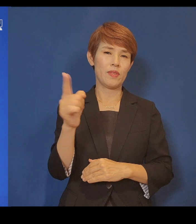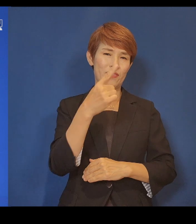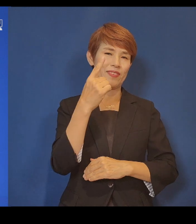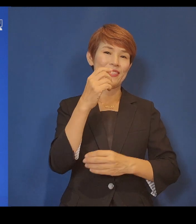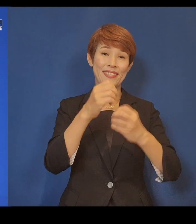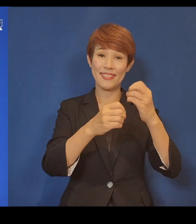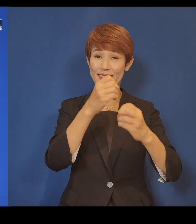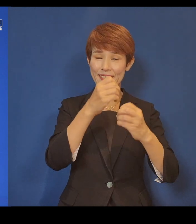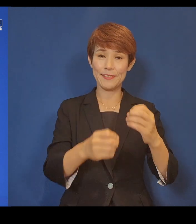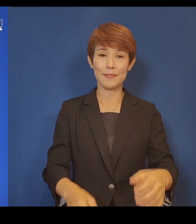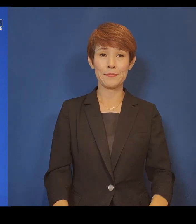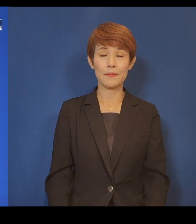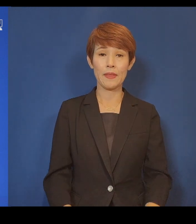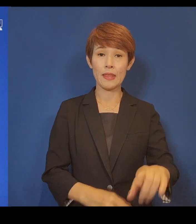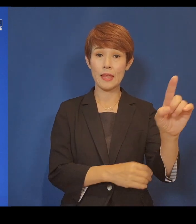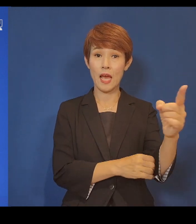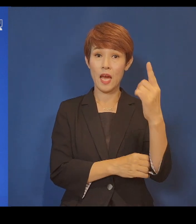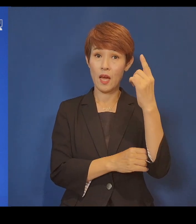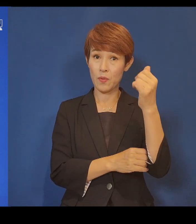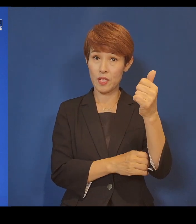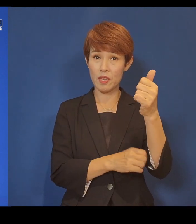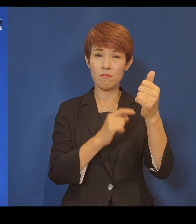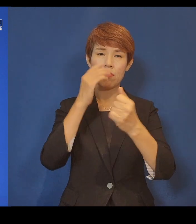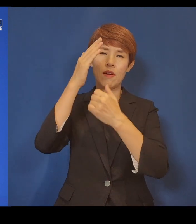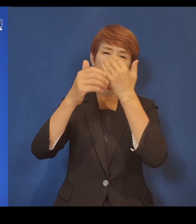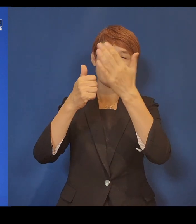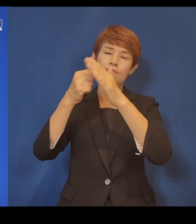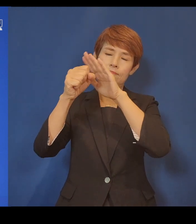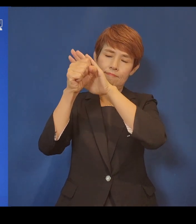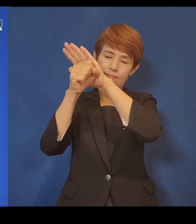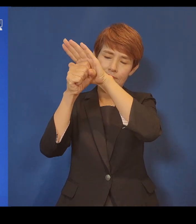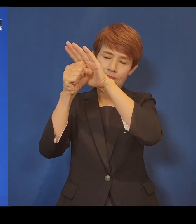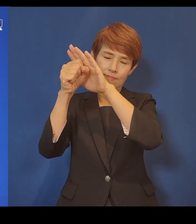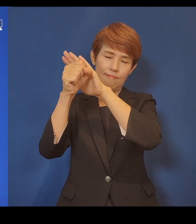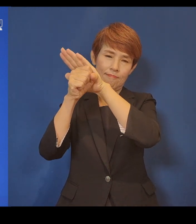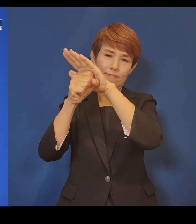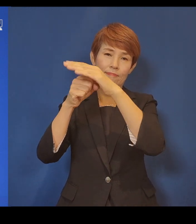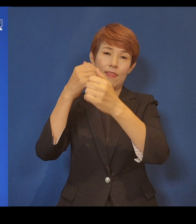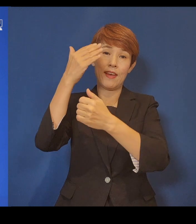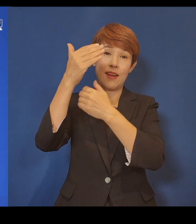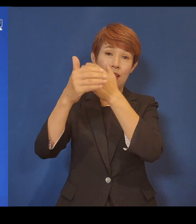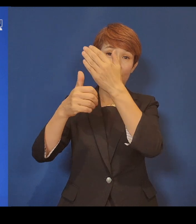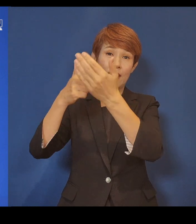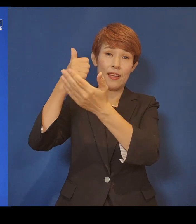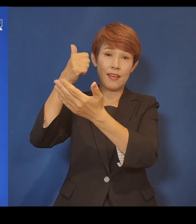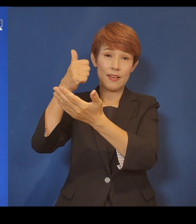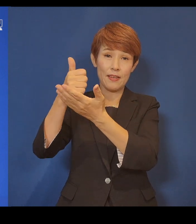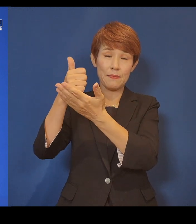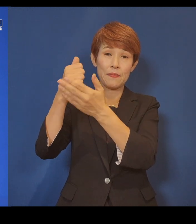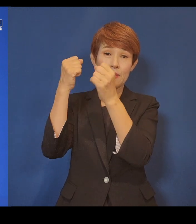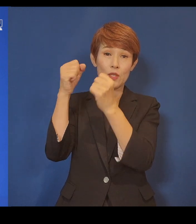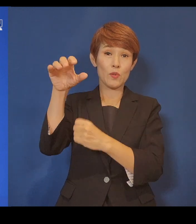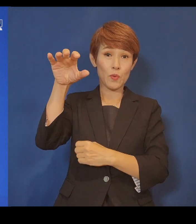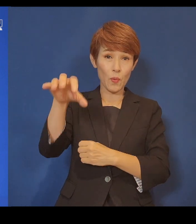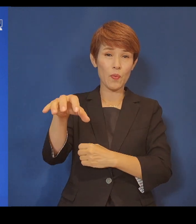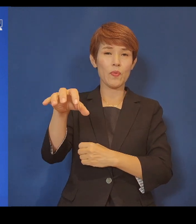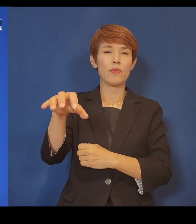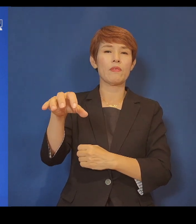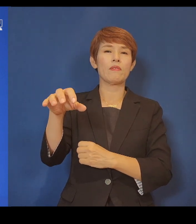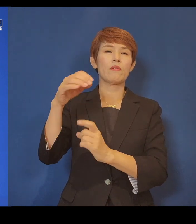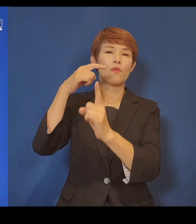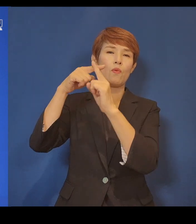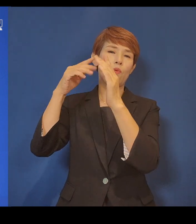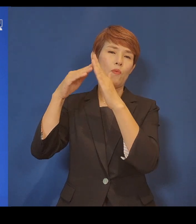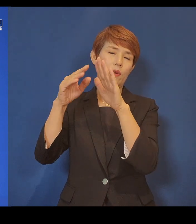합니다. 다윗이 하나님을 많이 사랑했고 또 하나님의 임재의 자리인 성전을 많이